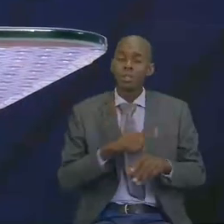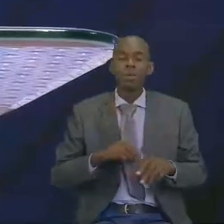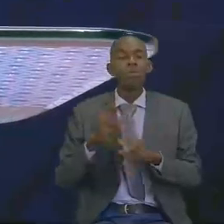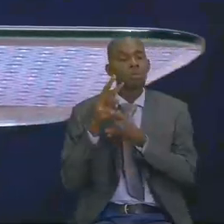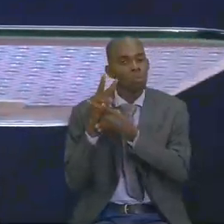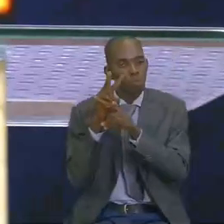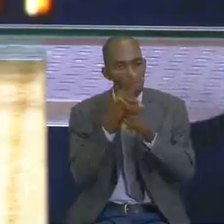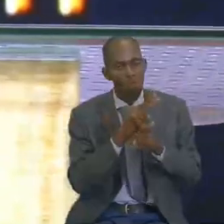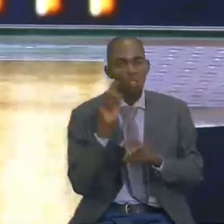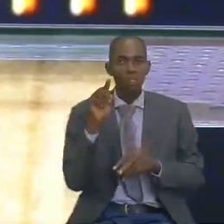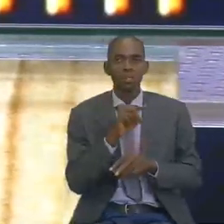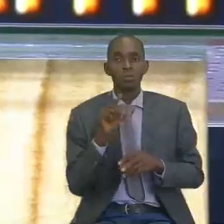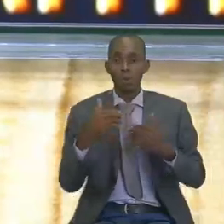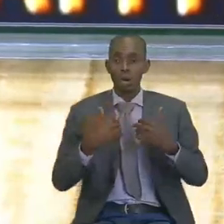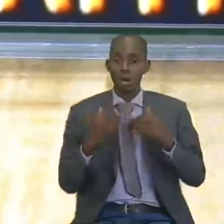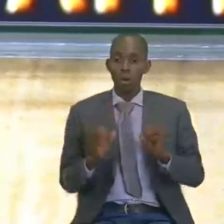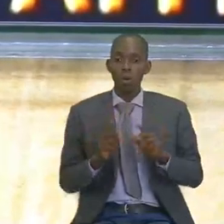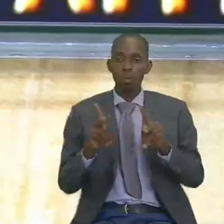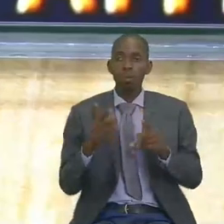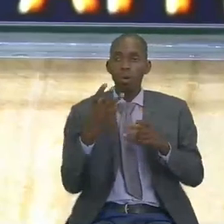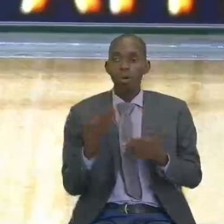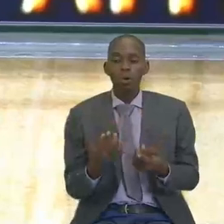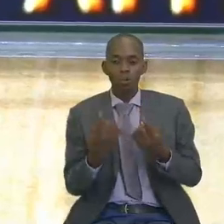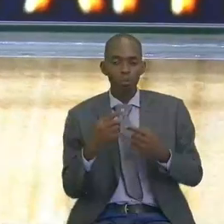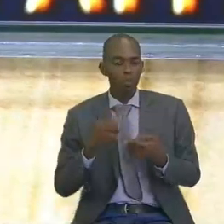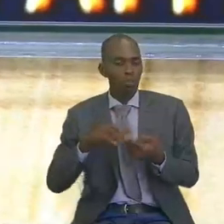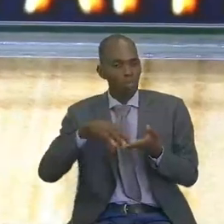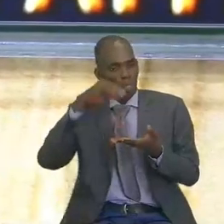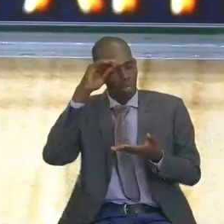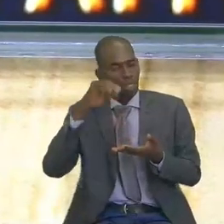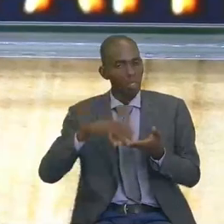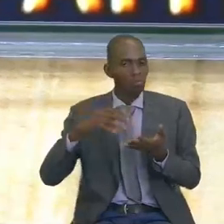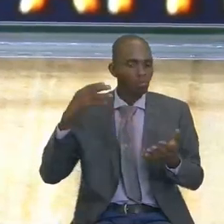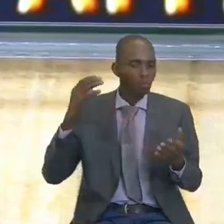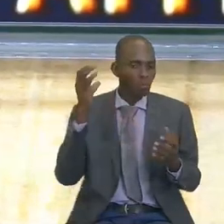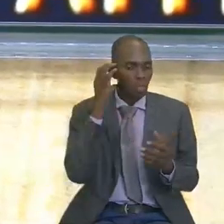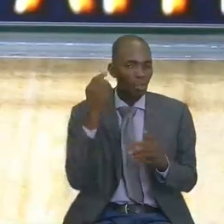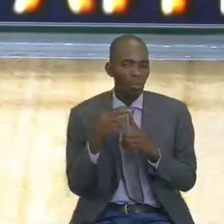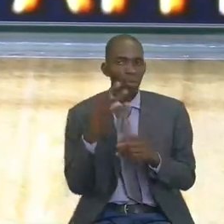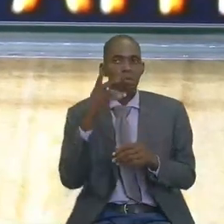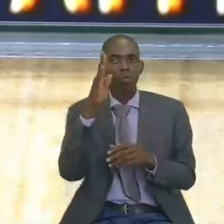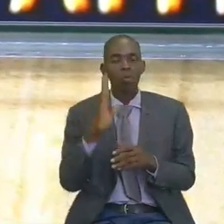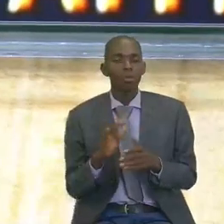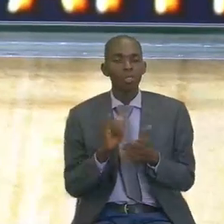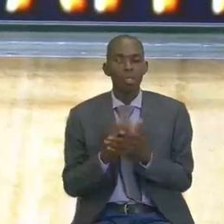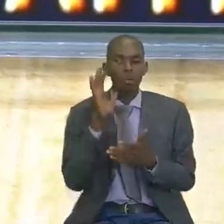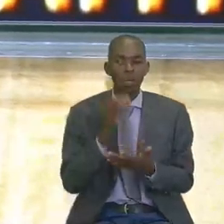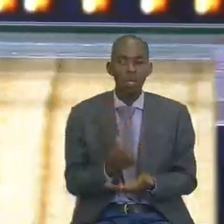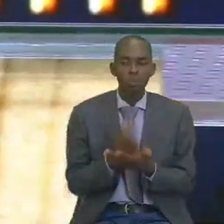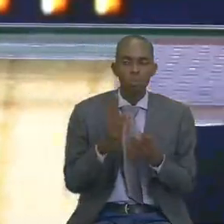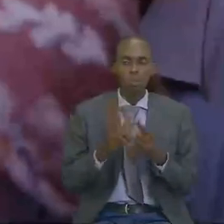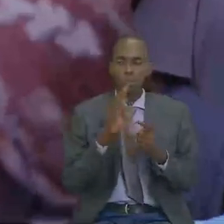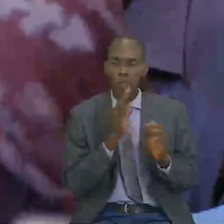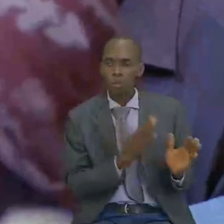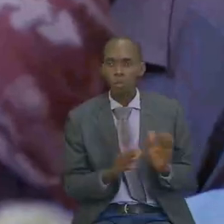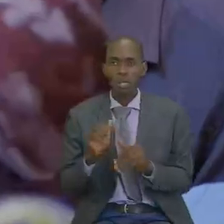le Seigneur, veillez donc, vous avez le privilège de venir entendre la parole de Dieu qui puisse vous préparer pour